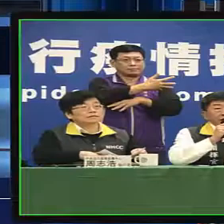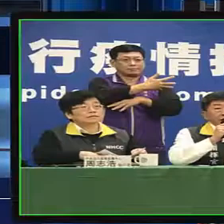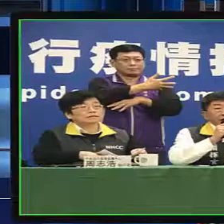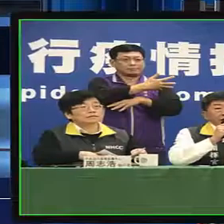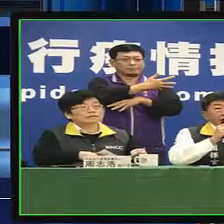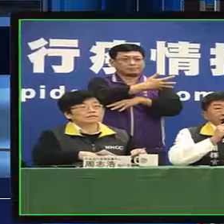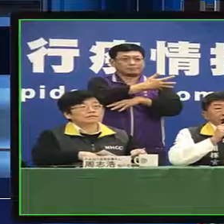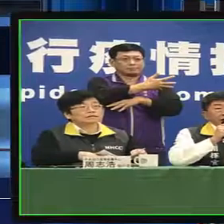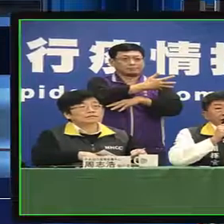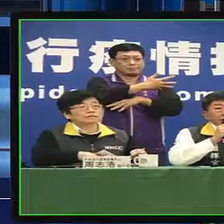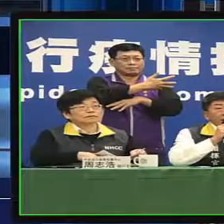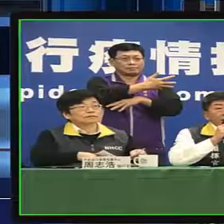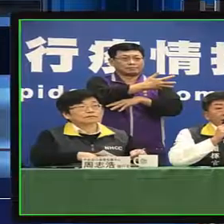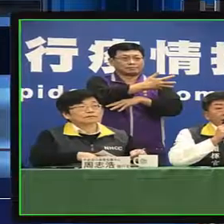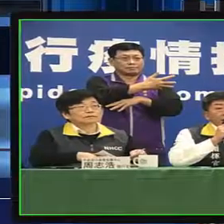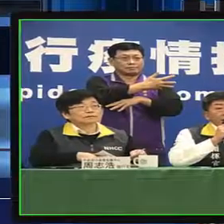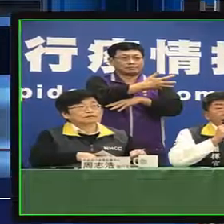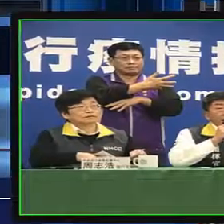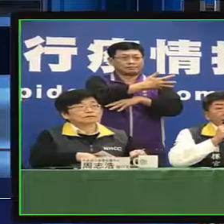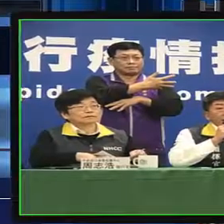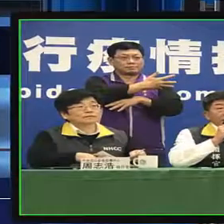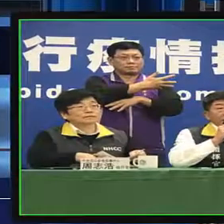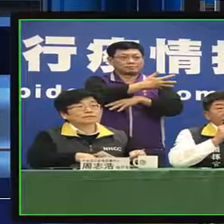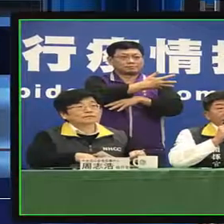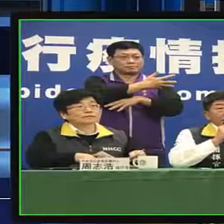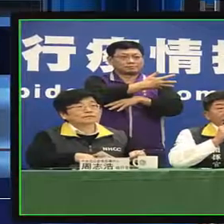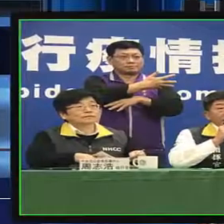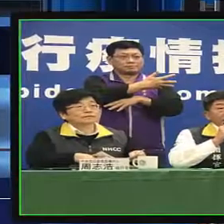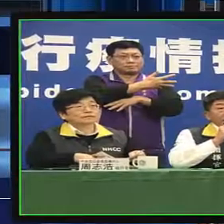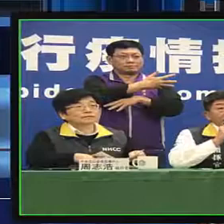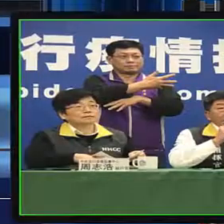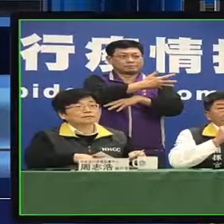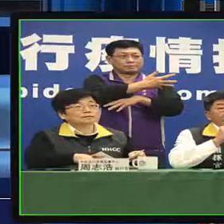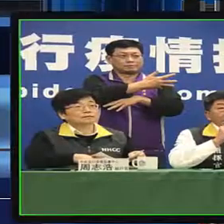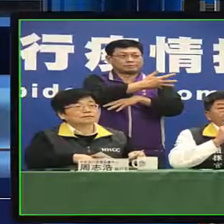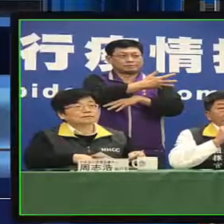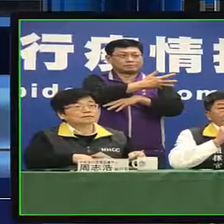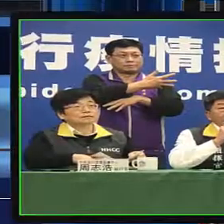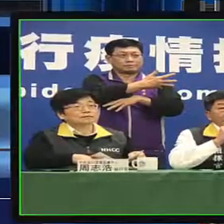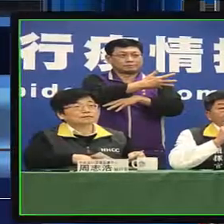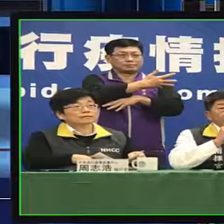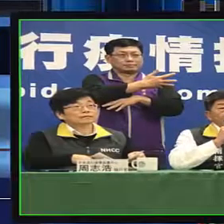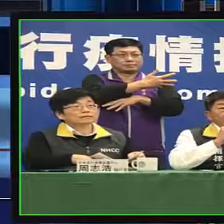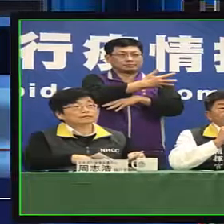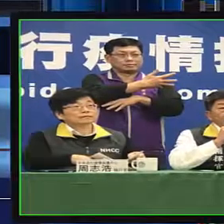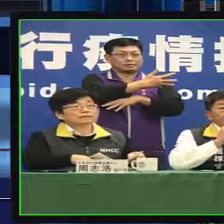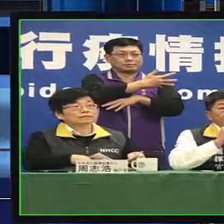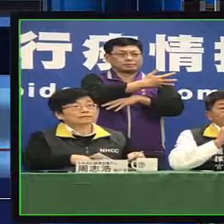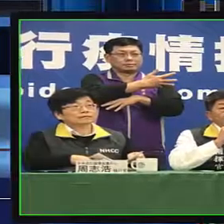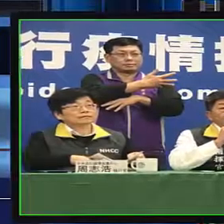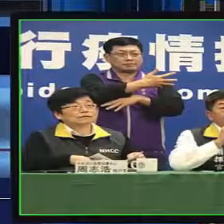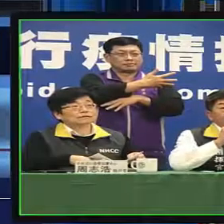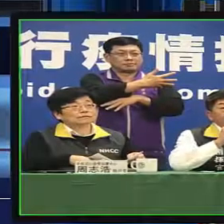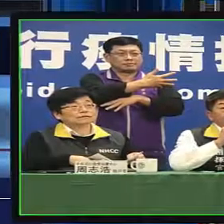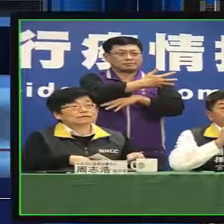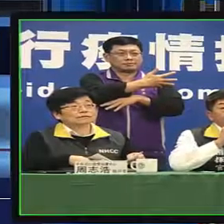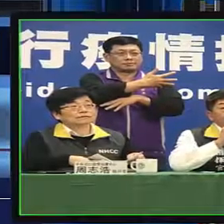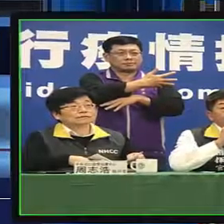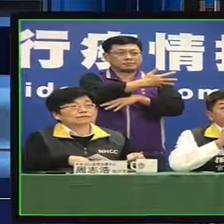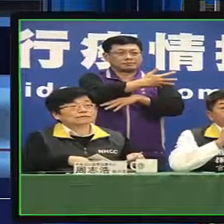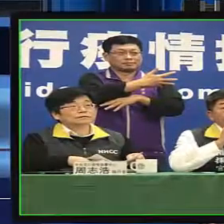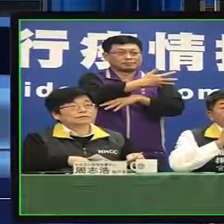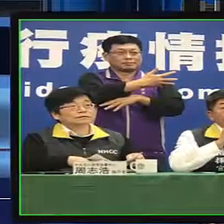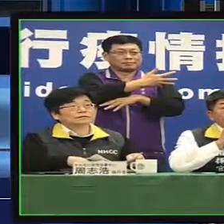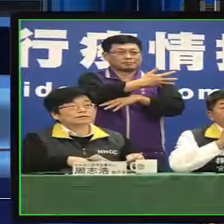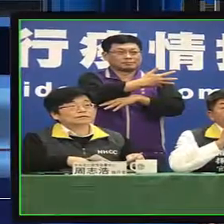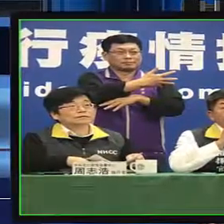正式发警示，日本旅游疫情建议即日起升为第一级。汇流新闻网记